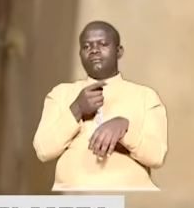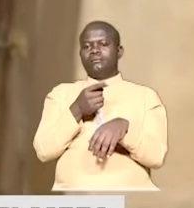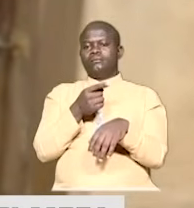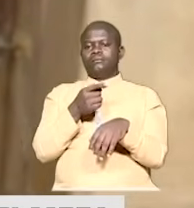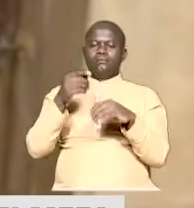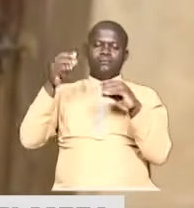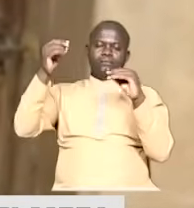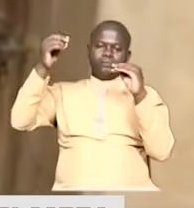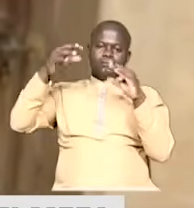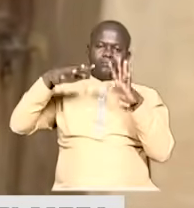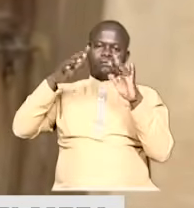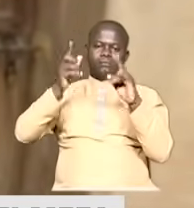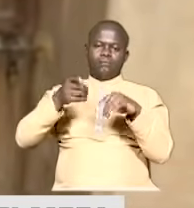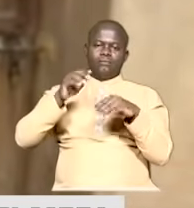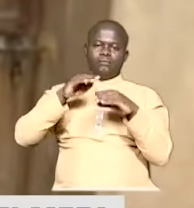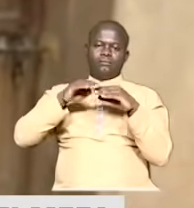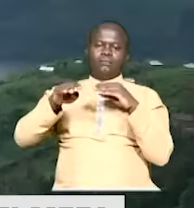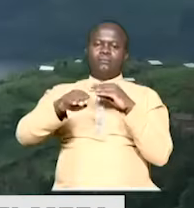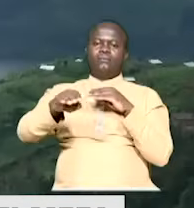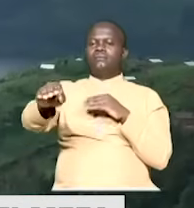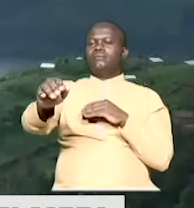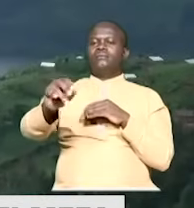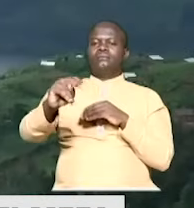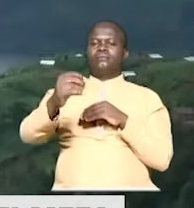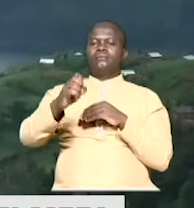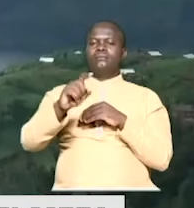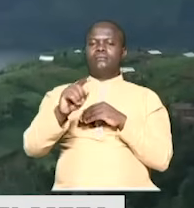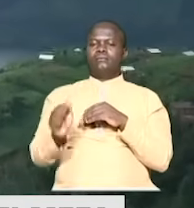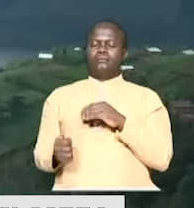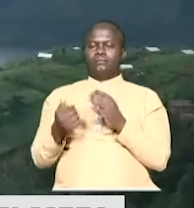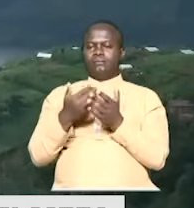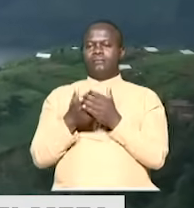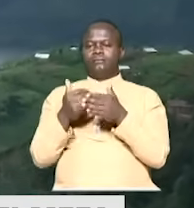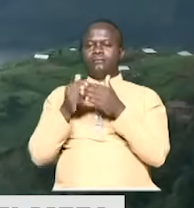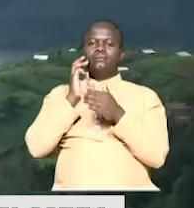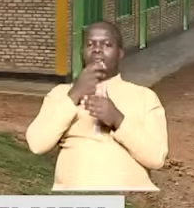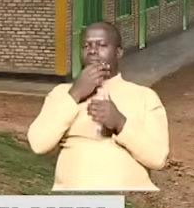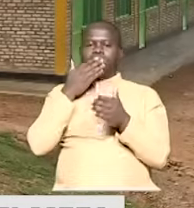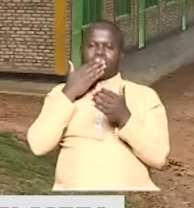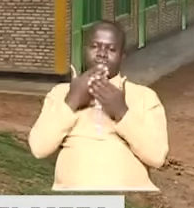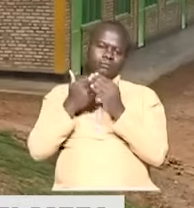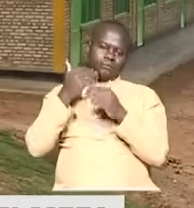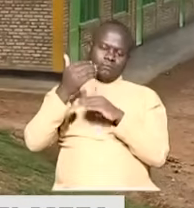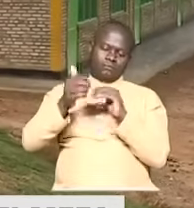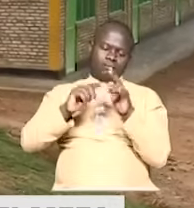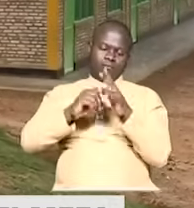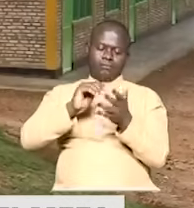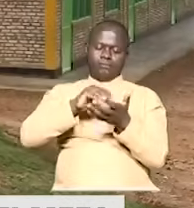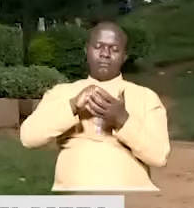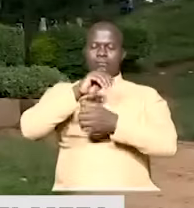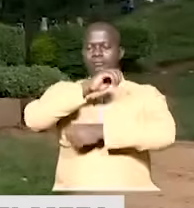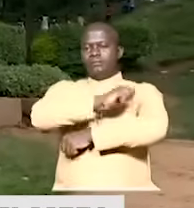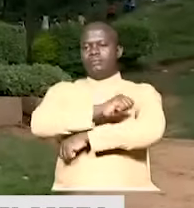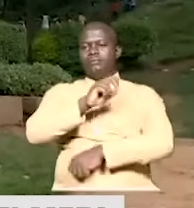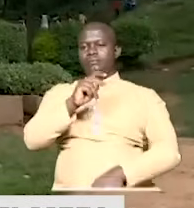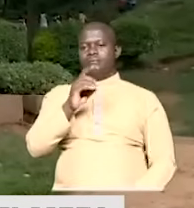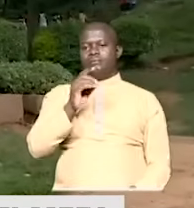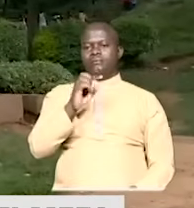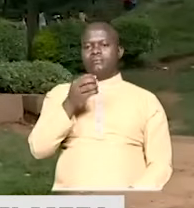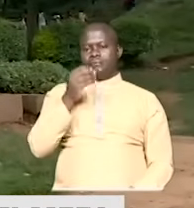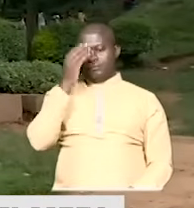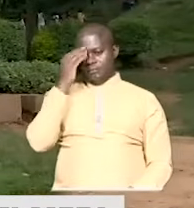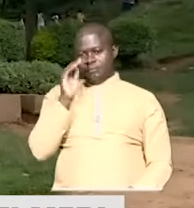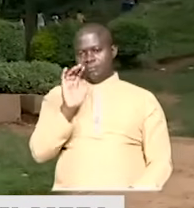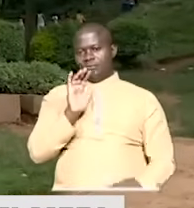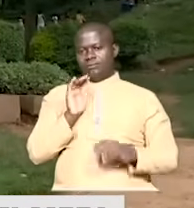cy'izuba cyagira bakajya kungeza. Basaba ko bakwegerezwa amazi meza bagahera kuri iki kigo cy'amashuri cya Ndago kuko byarinda abana